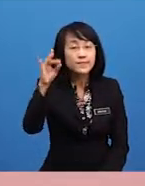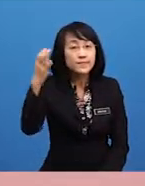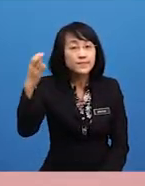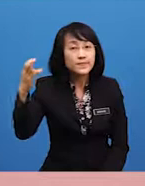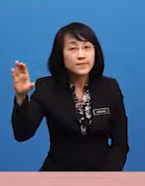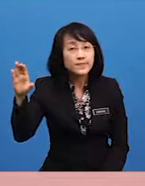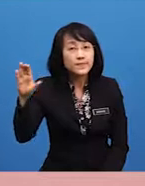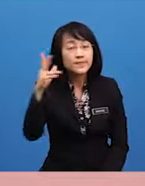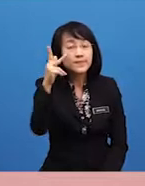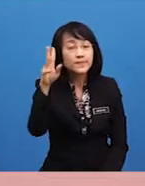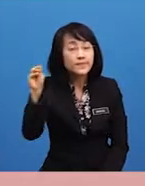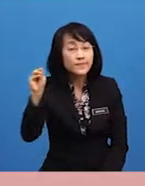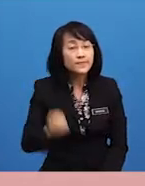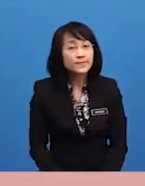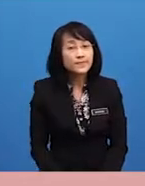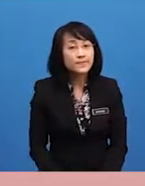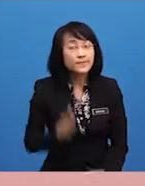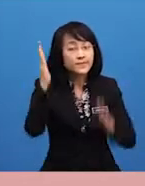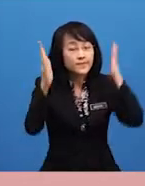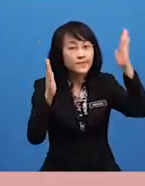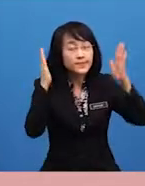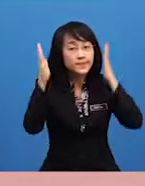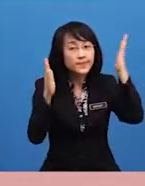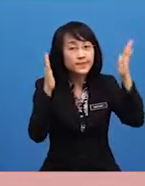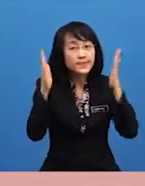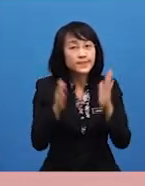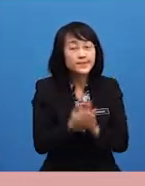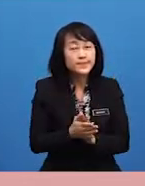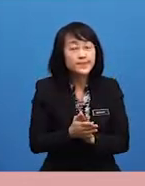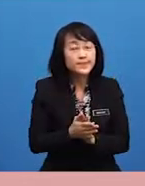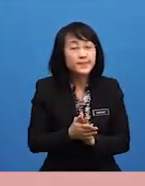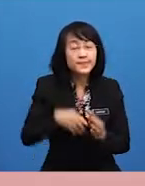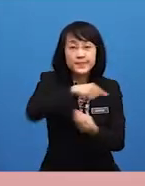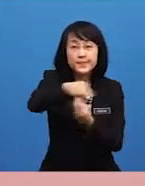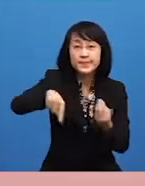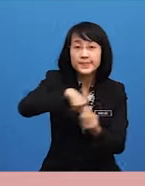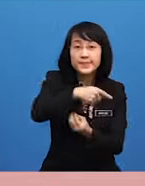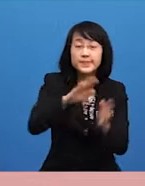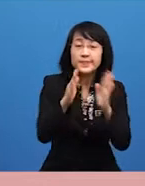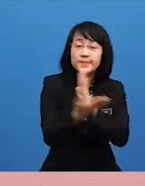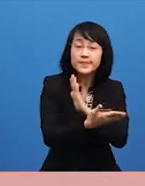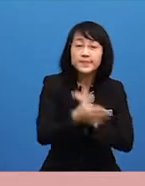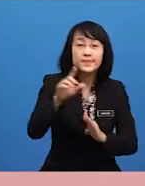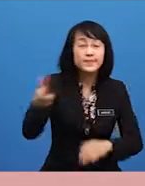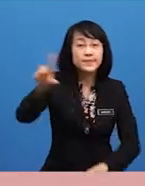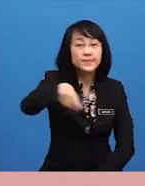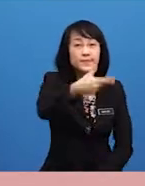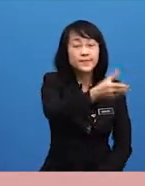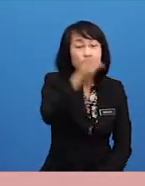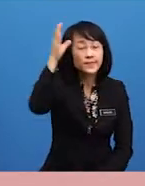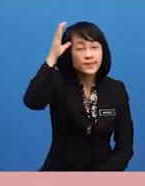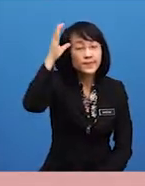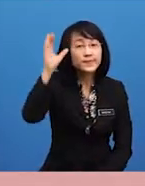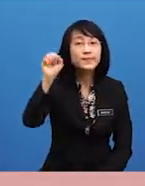4,800 km. Malaysia juga dikelilingi oleh Laut Cina Selatan,